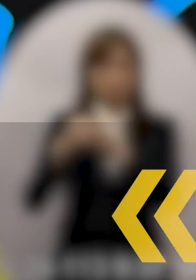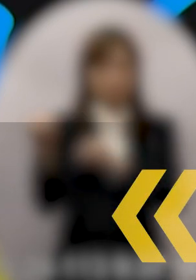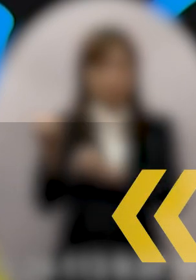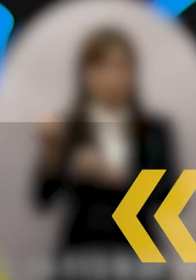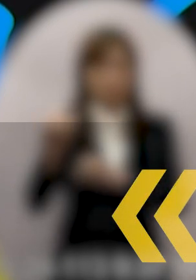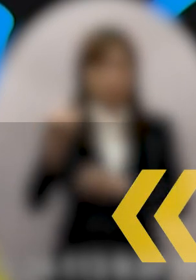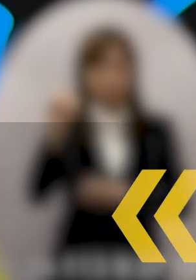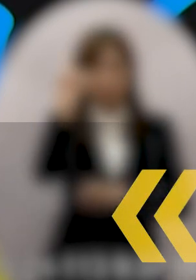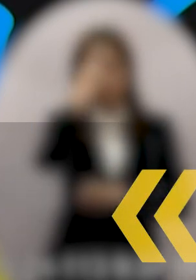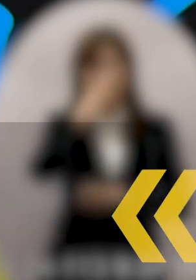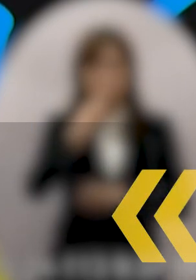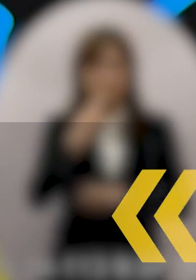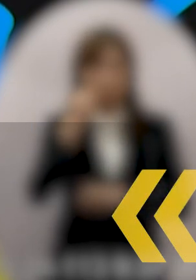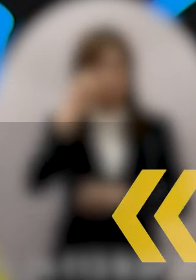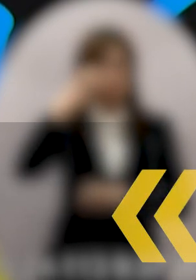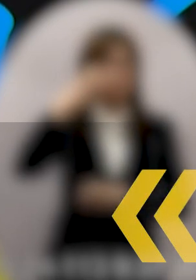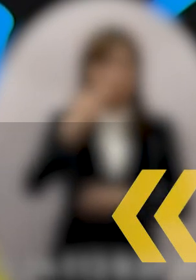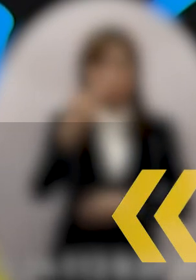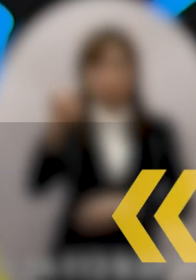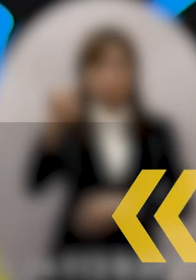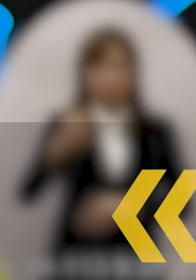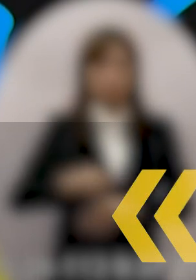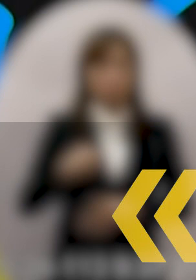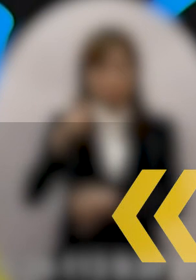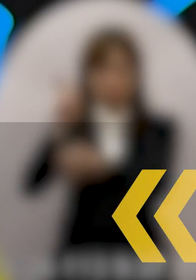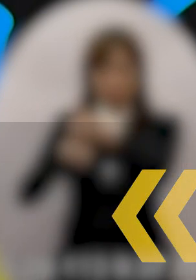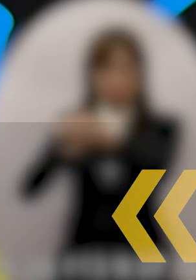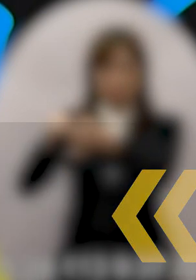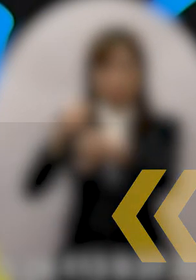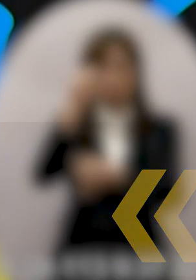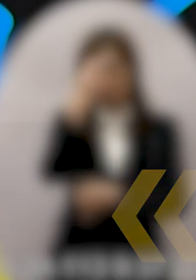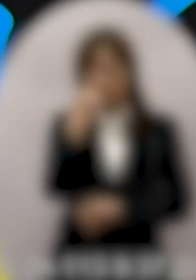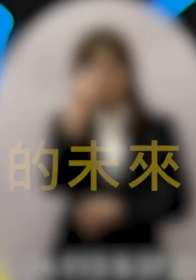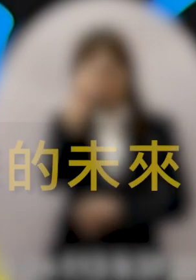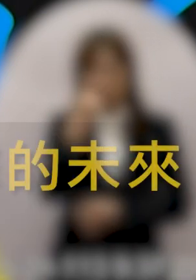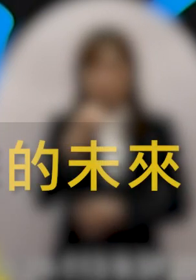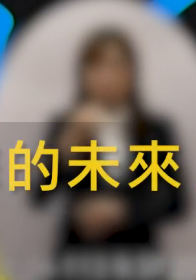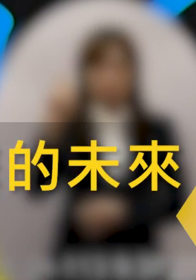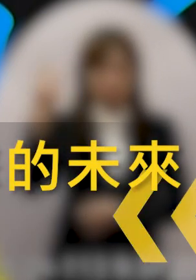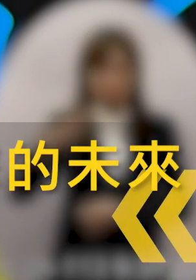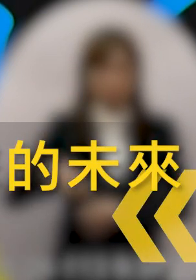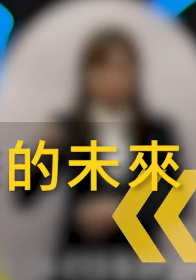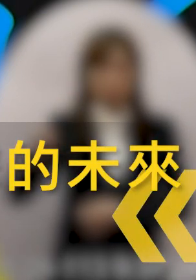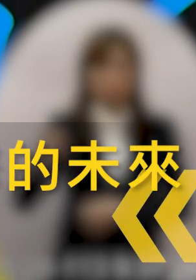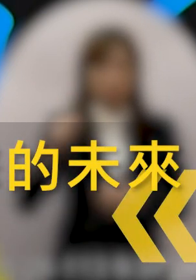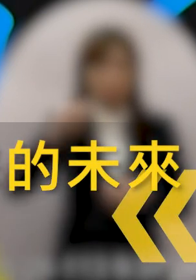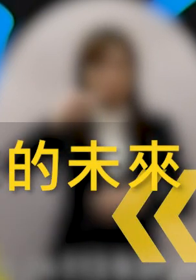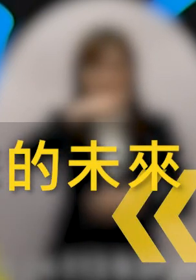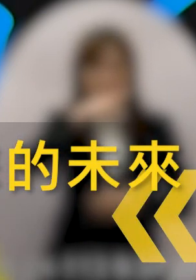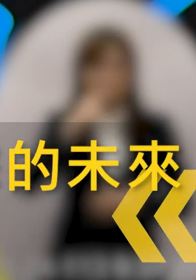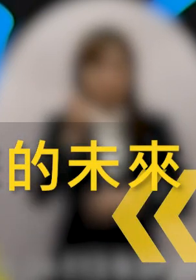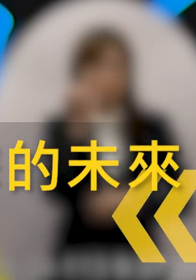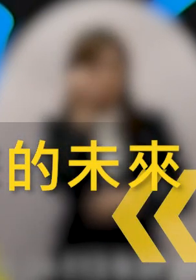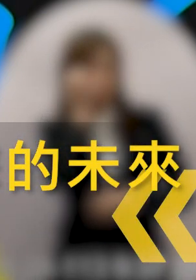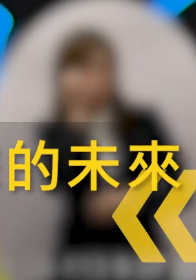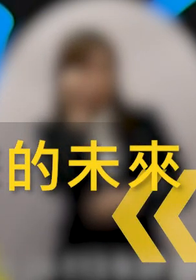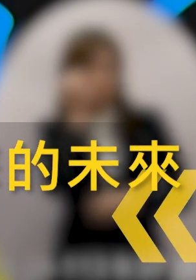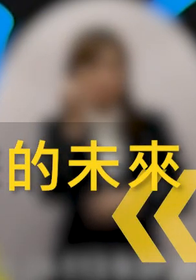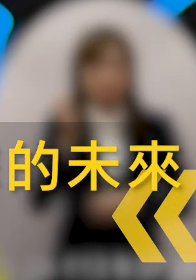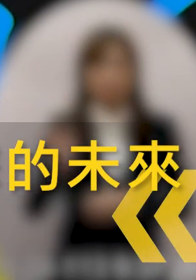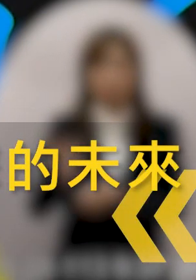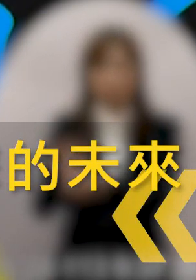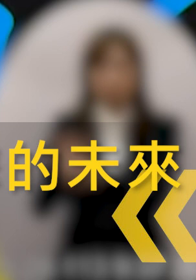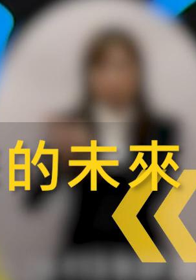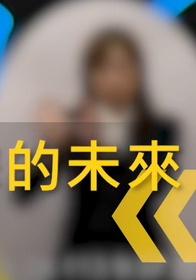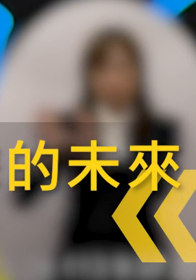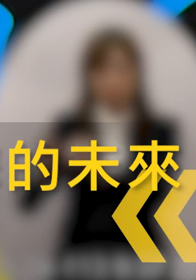常的红肿，刚刚看到他不仅在哭，而且在冰敷。像林淑芬委